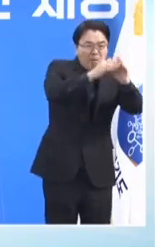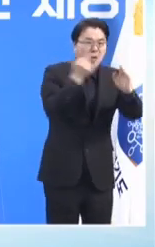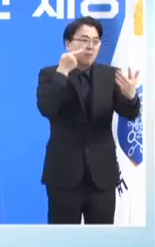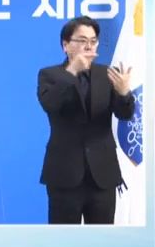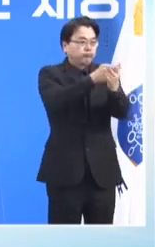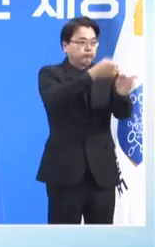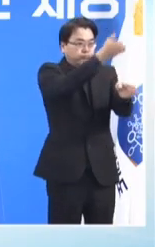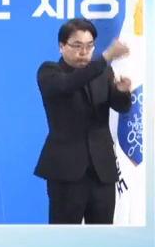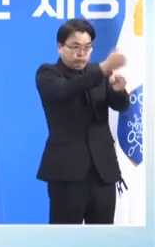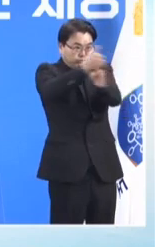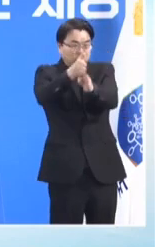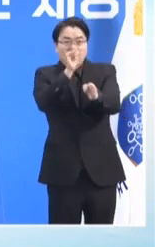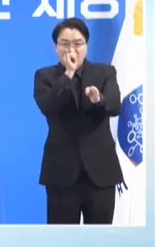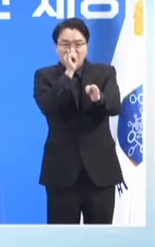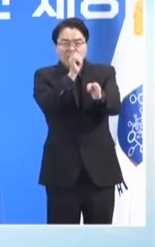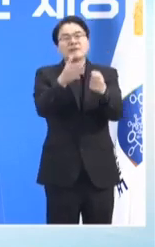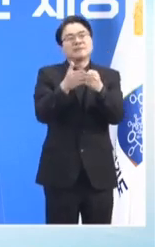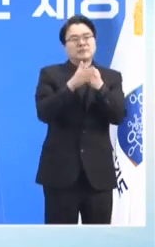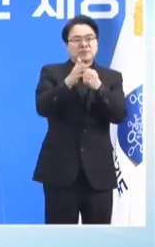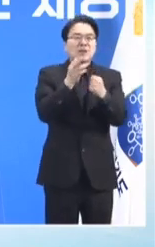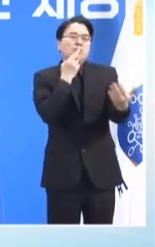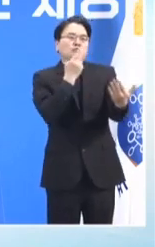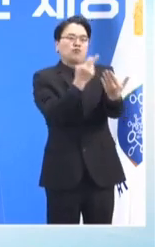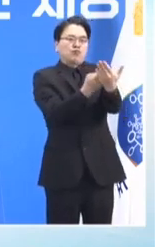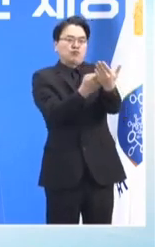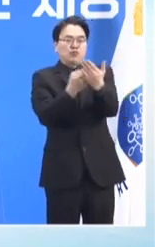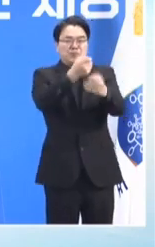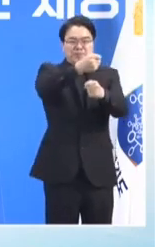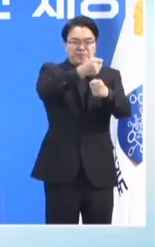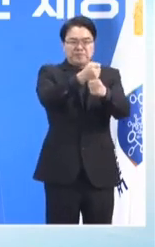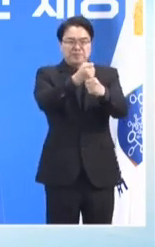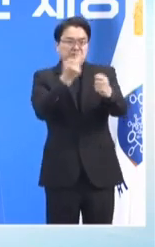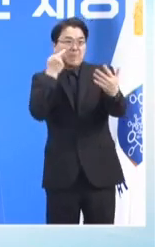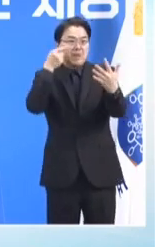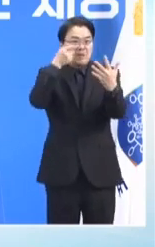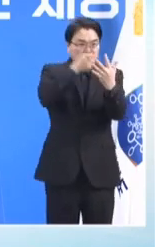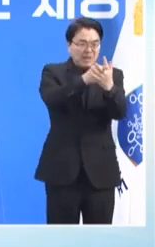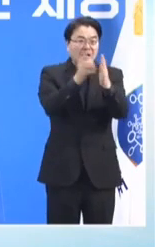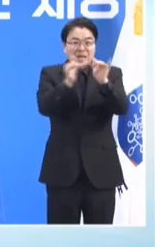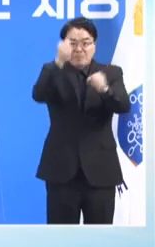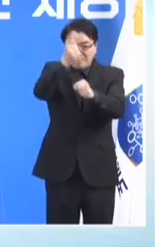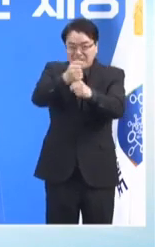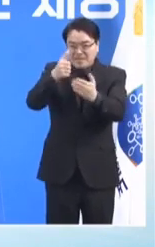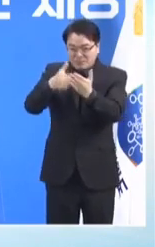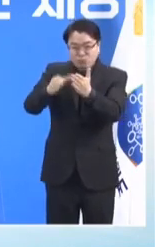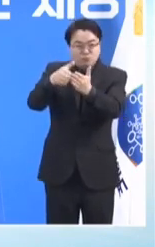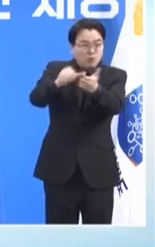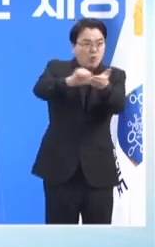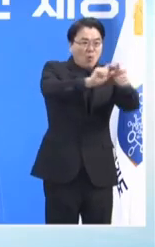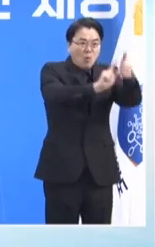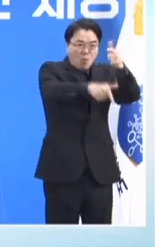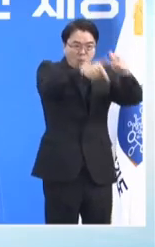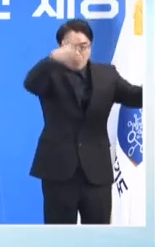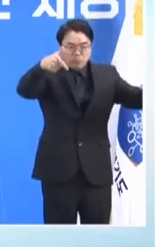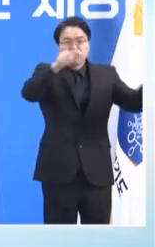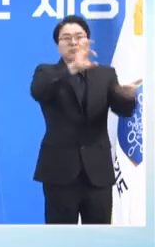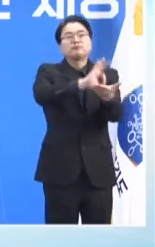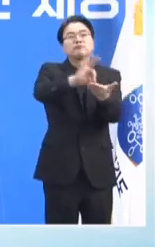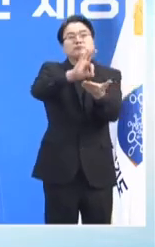있습니다. 이렇듯 유리 등으로 만든 투명 인공 구조물은 우리 주변에 폭넓게